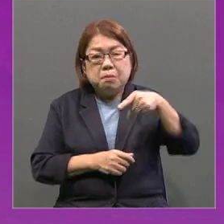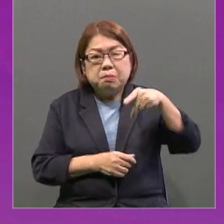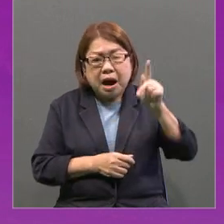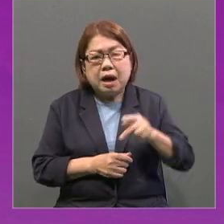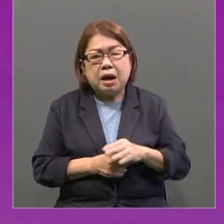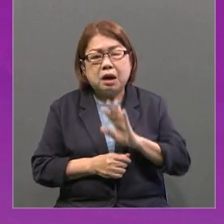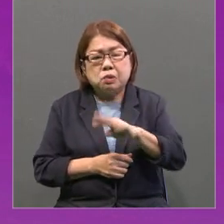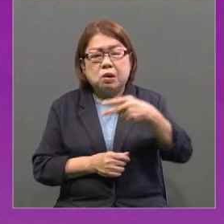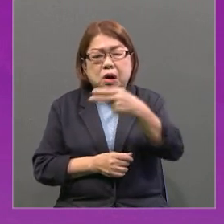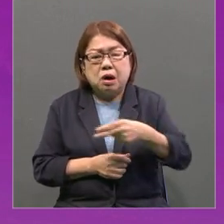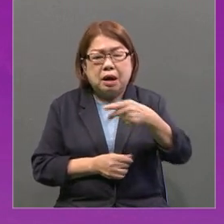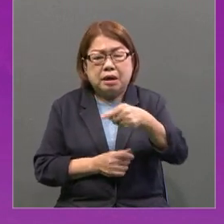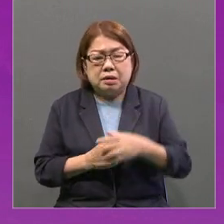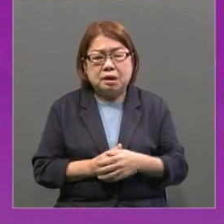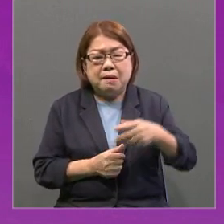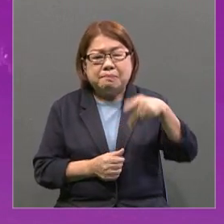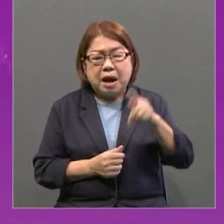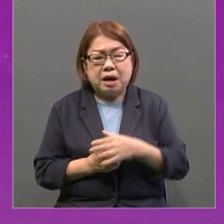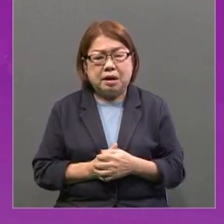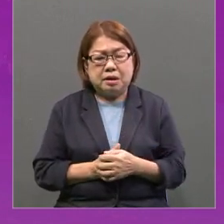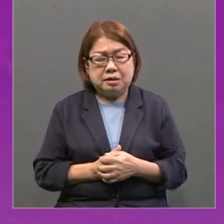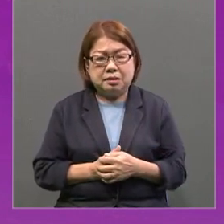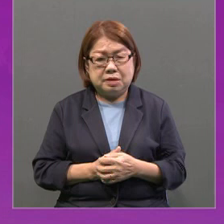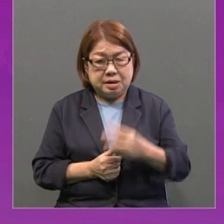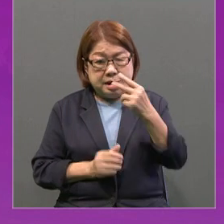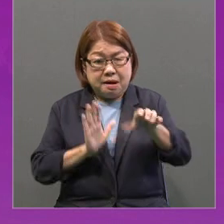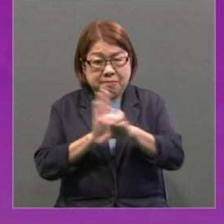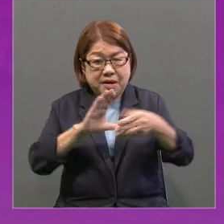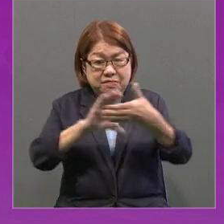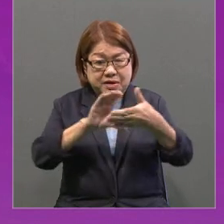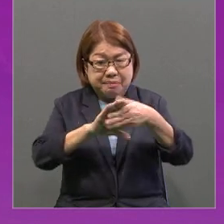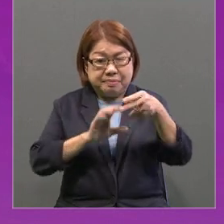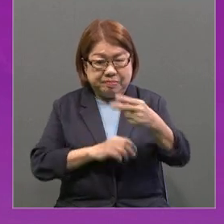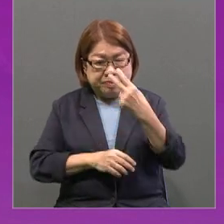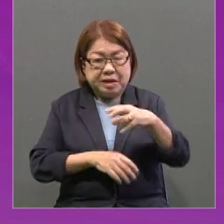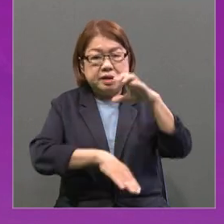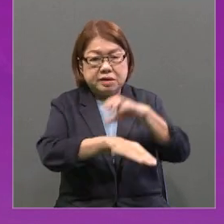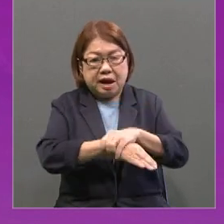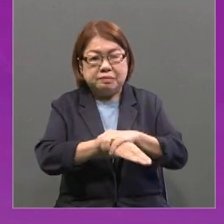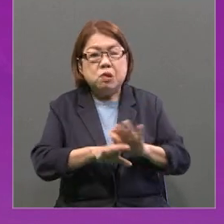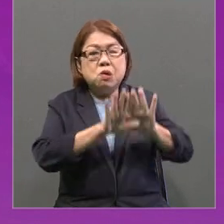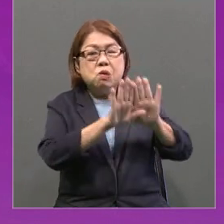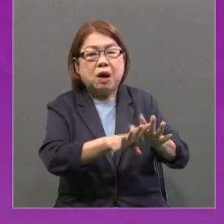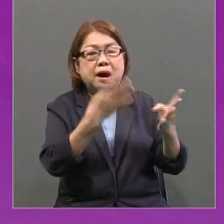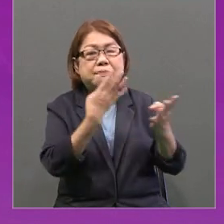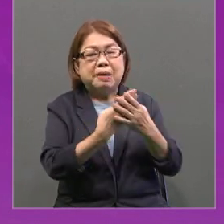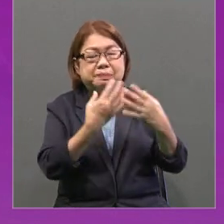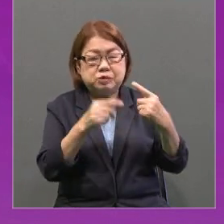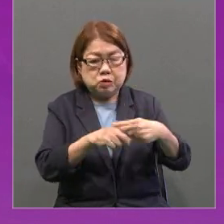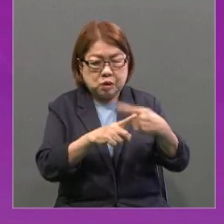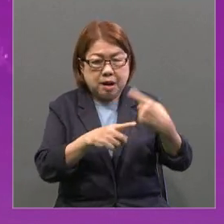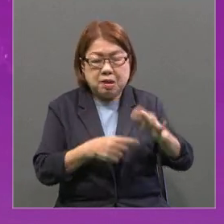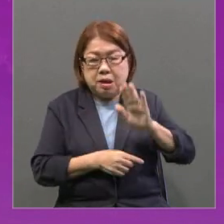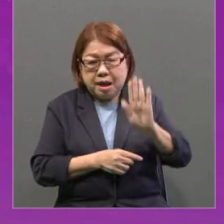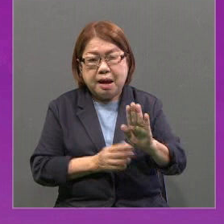ห่างๆของน้องปีใหม่ที่ถูกฆ่าเนี่ยนะครับวันนี้ตำรวจนำตัวมิ้นไปฝากขังครั้งแรกแล้วก็ได้ยื่นคัดค้านการ